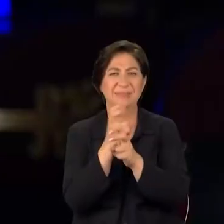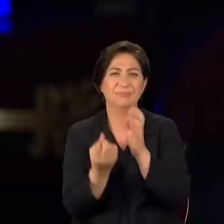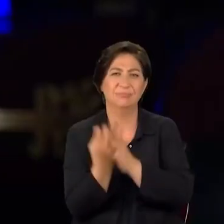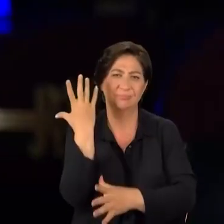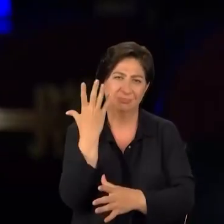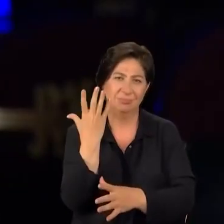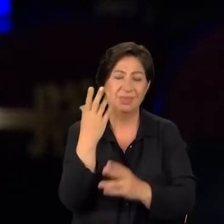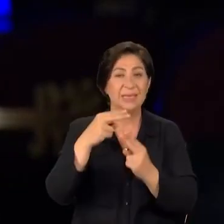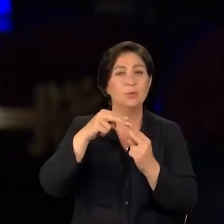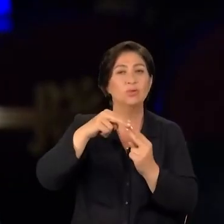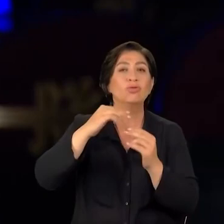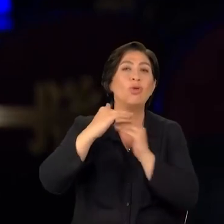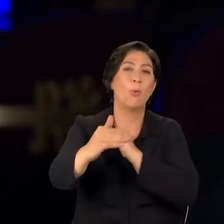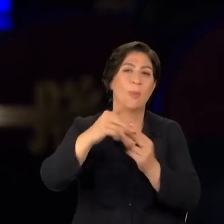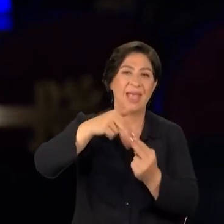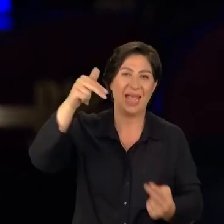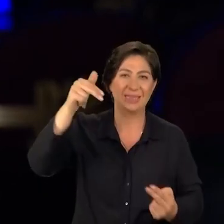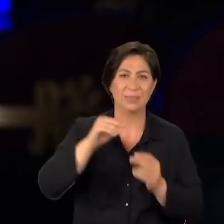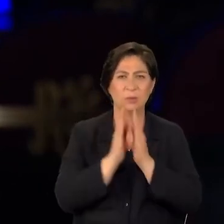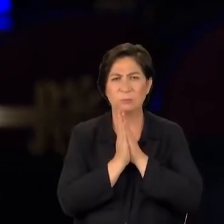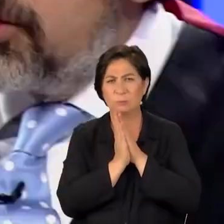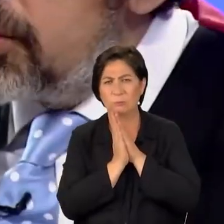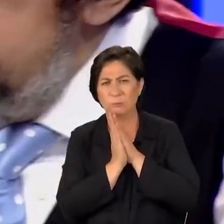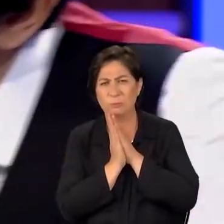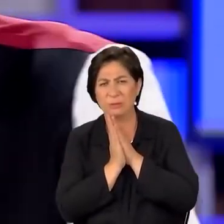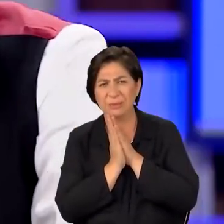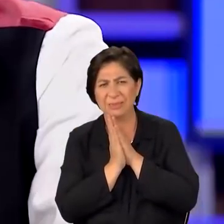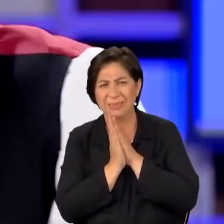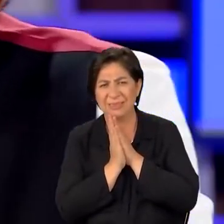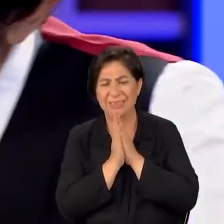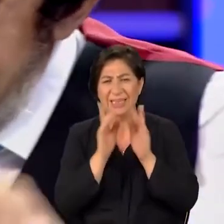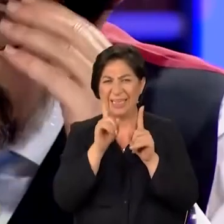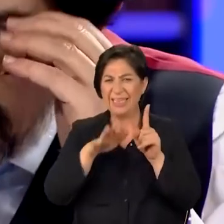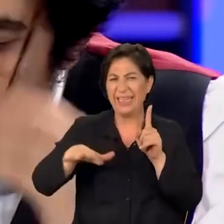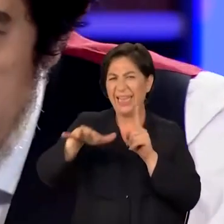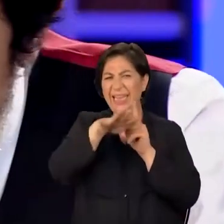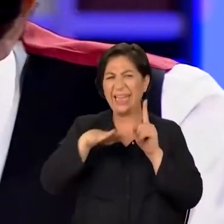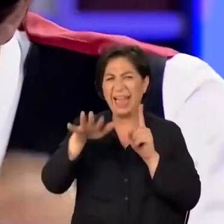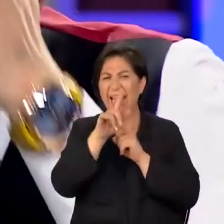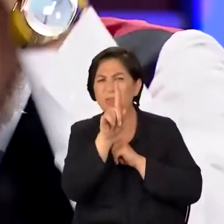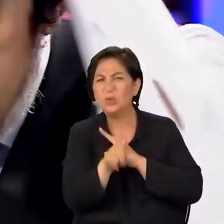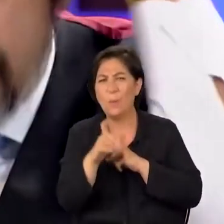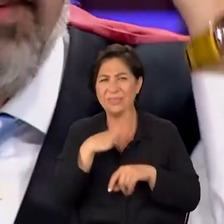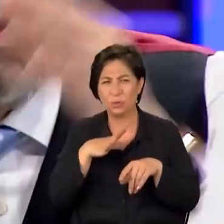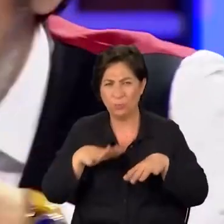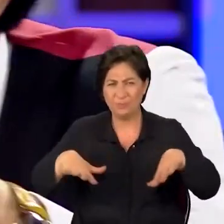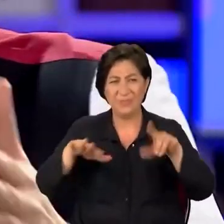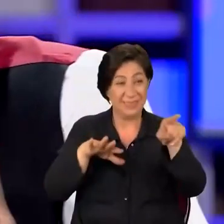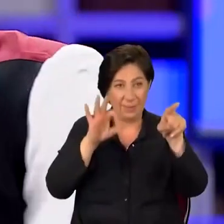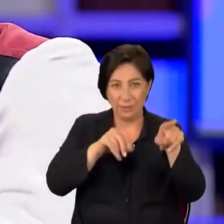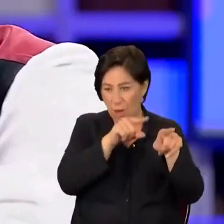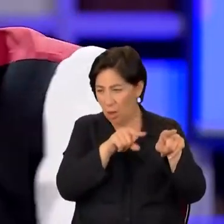bir risk toplumu hikayesi. Özür dilerim. Şöyle genel bir şey aslında sormak